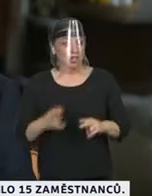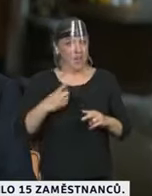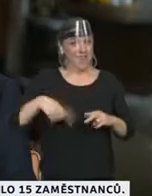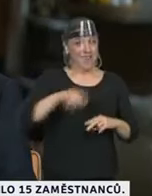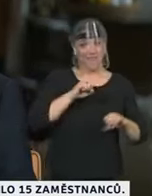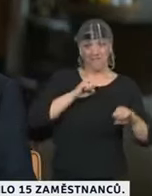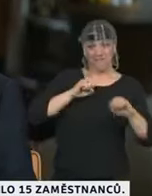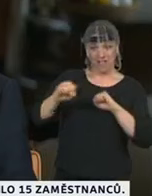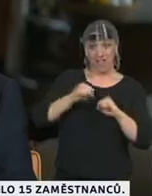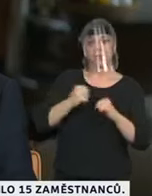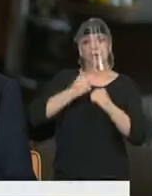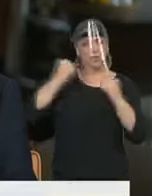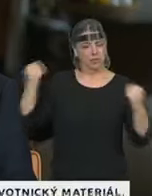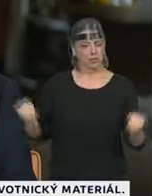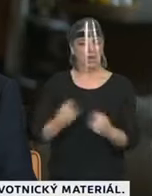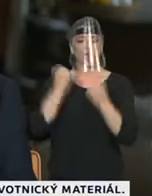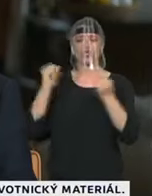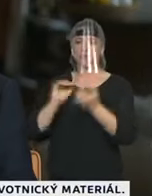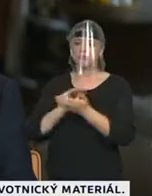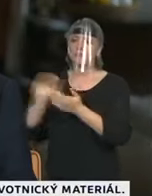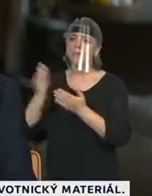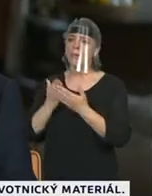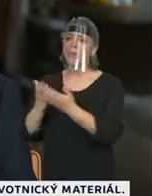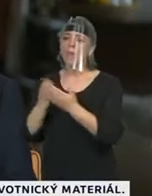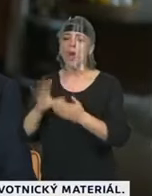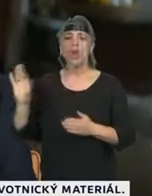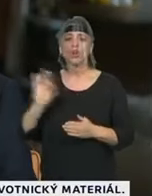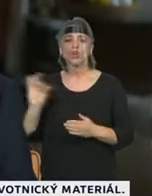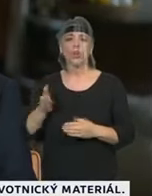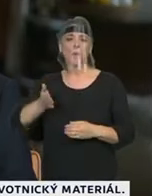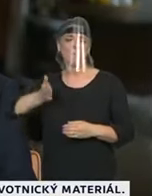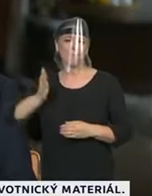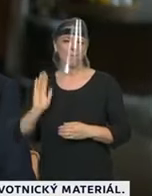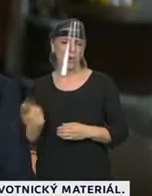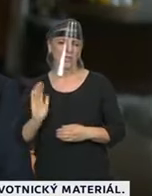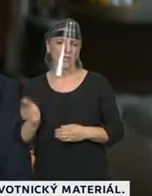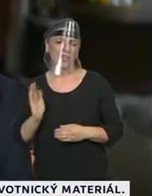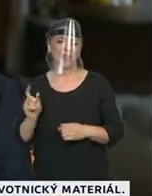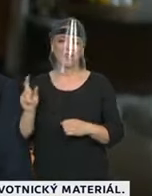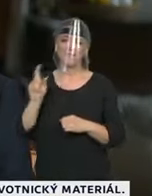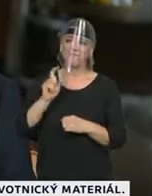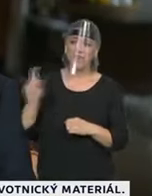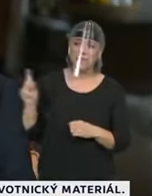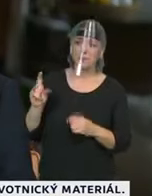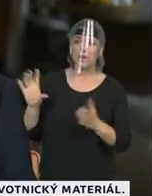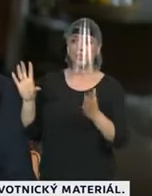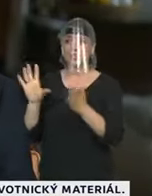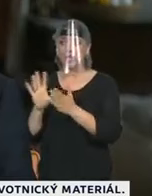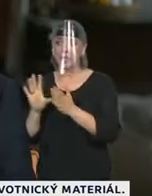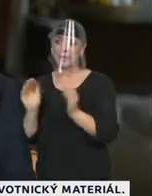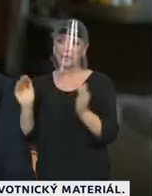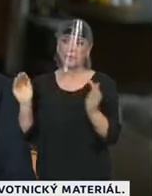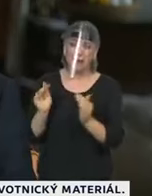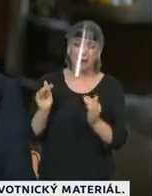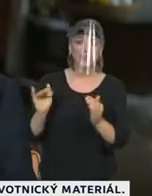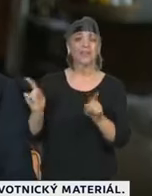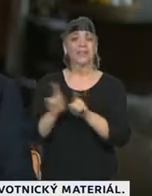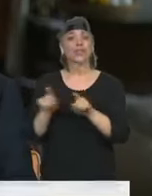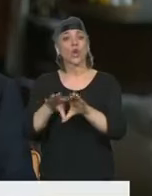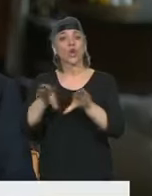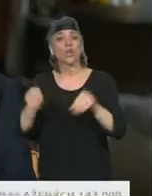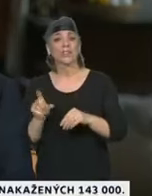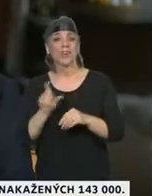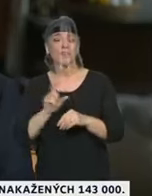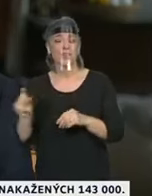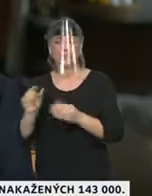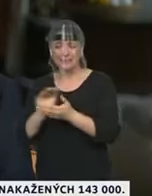maximum pro to, abychom pomohli všem živnostníkům, podnikatelům, malým a středním firmám, rodinným firmám,